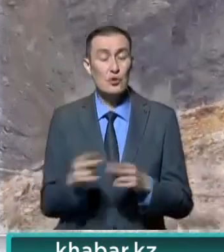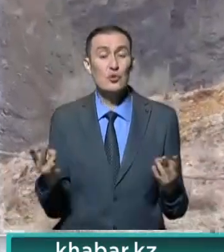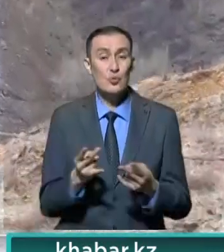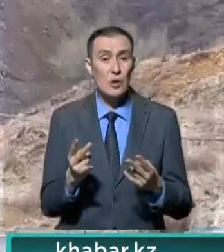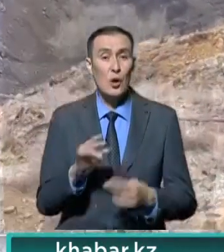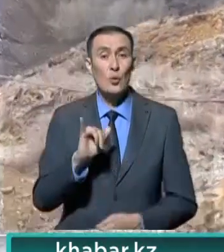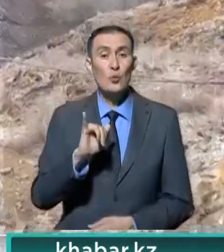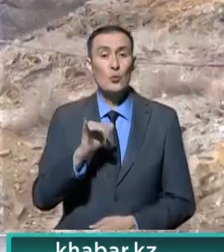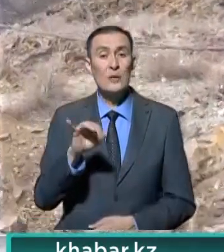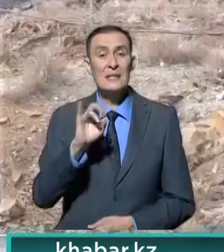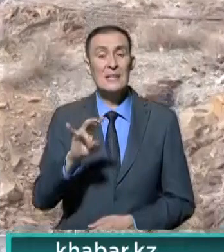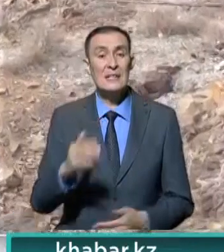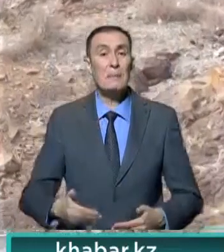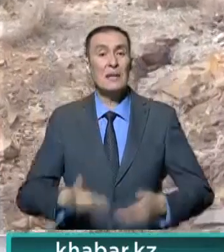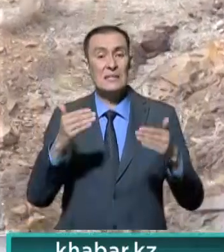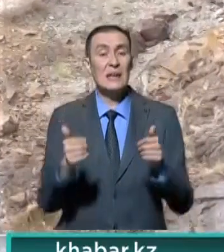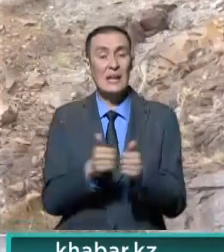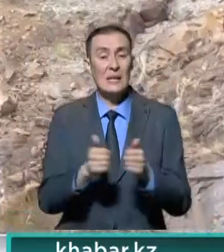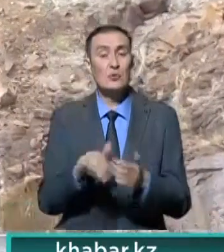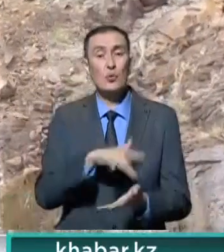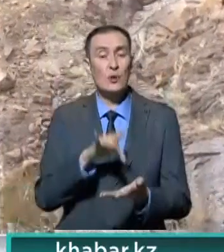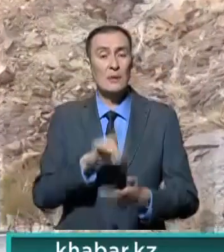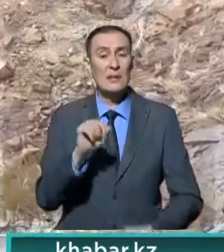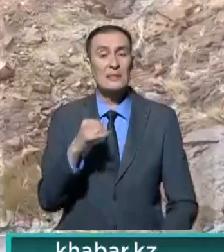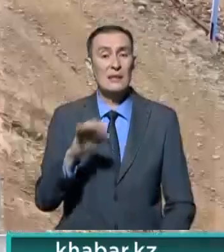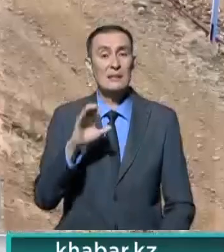нуждается уйдененская плотина близ Зайсана.